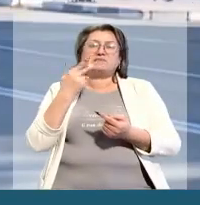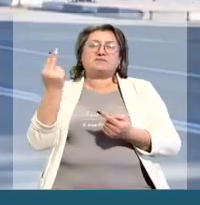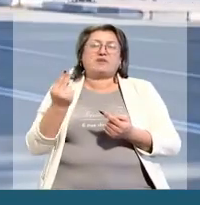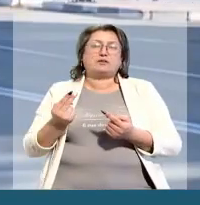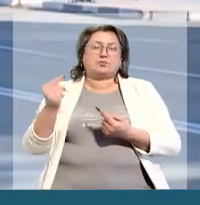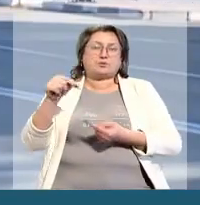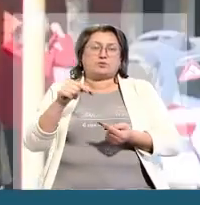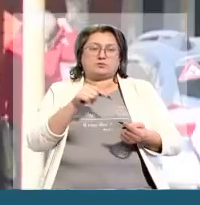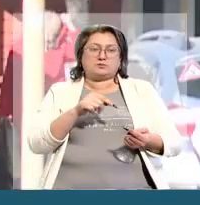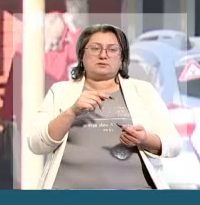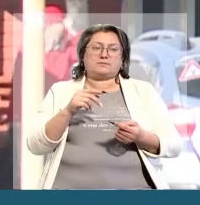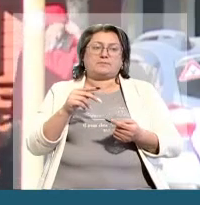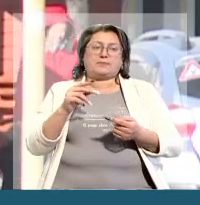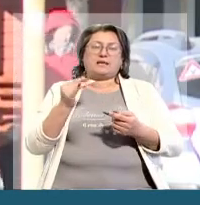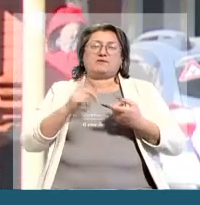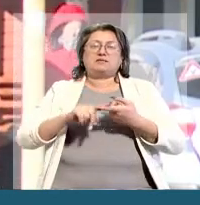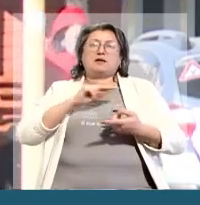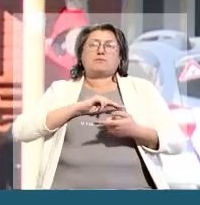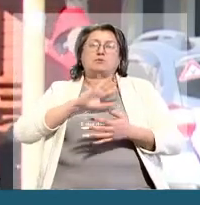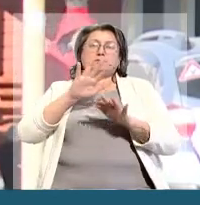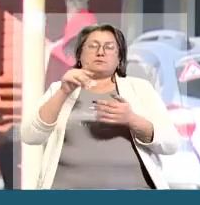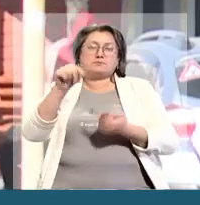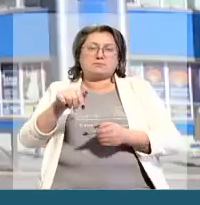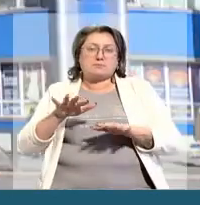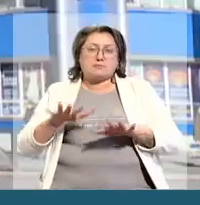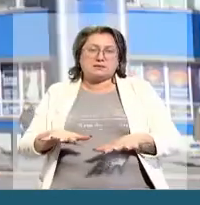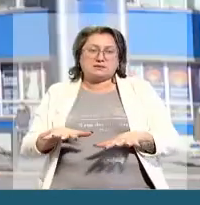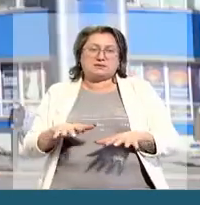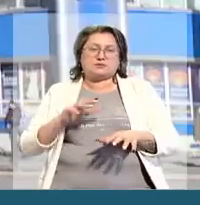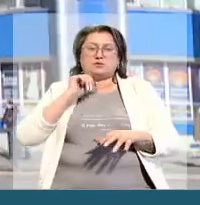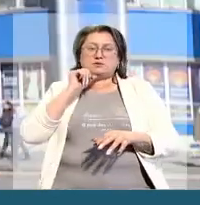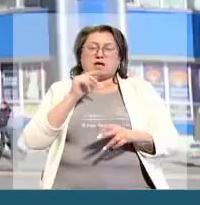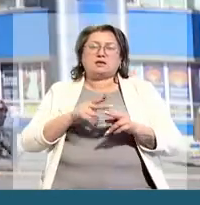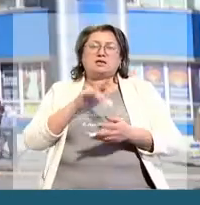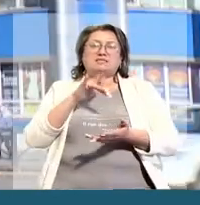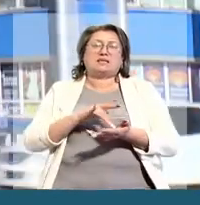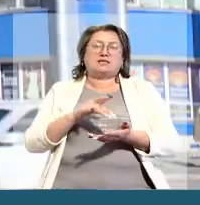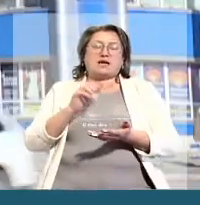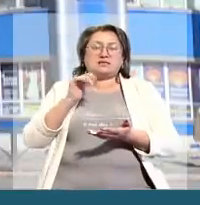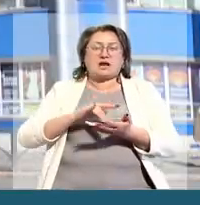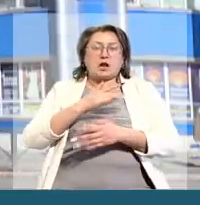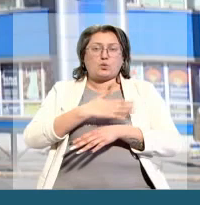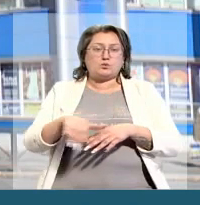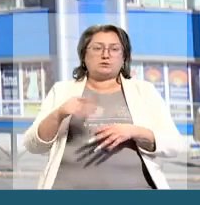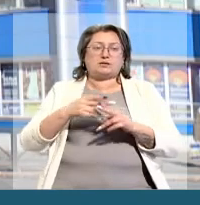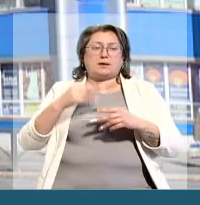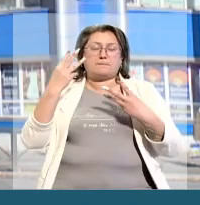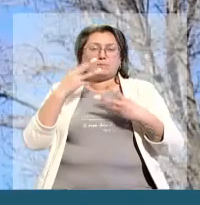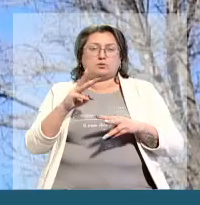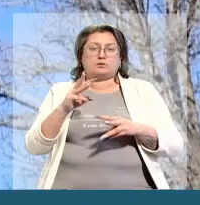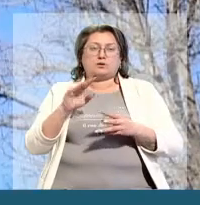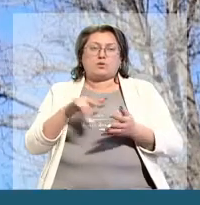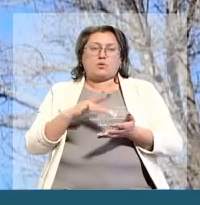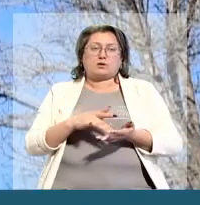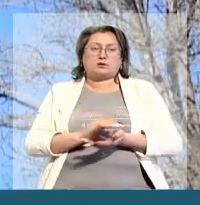оны өзгертуге мүмкіндік береді. Қостанай облыс орталығы, ал орталық көшелер қаланың сәні. Сол себепті де орталықтағы ғимараттарды ретке